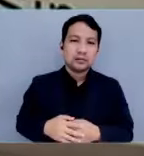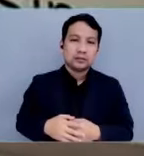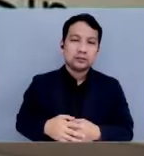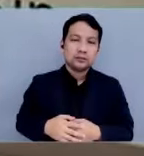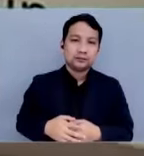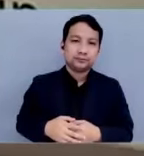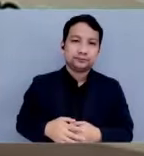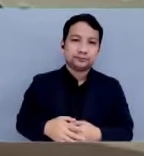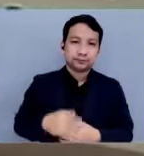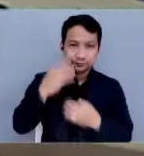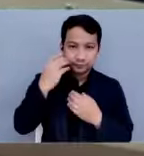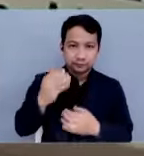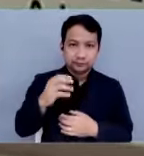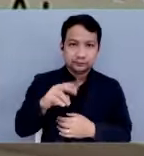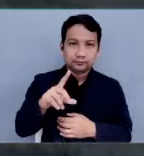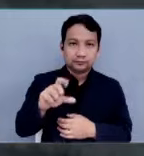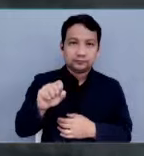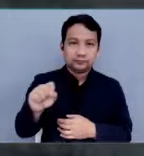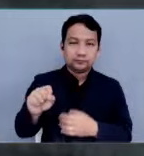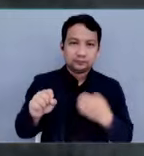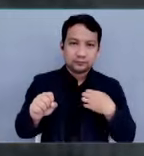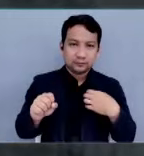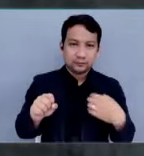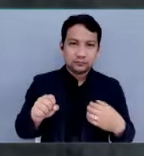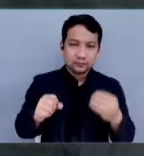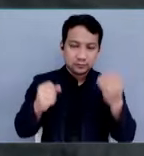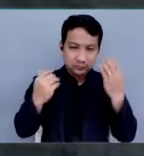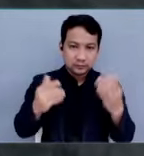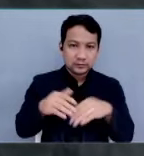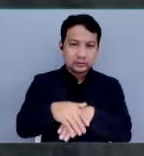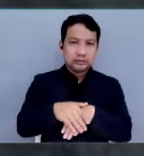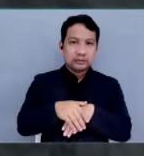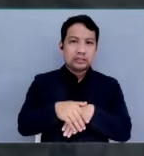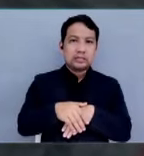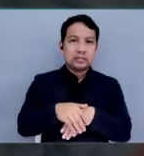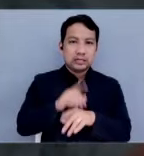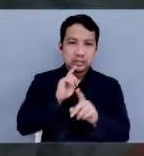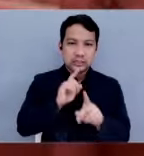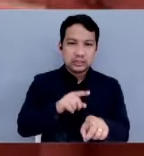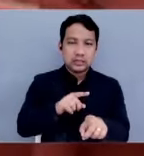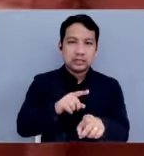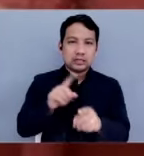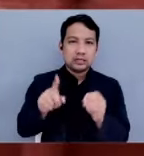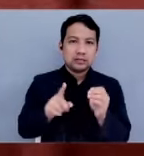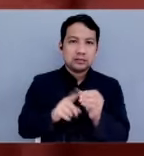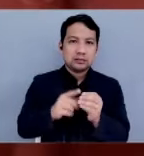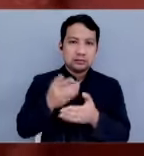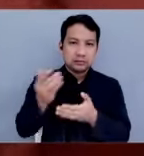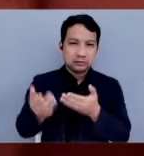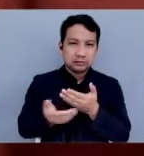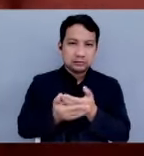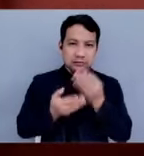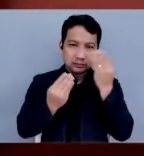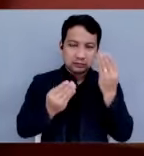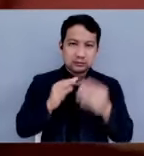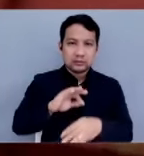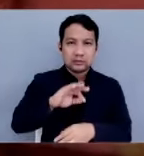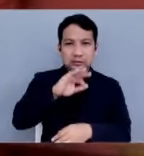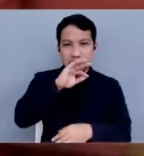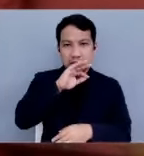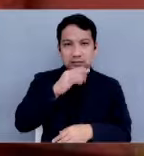na ng Navotas City Police Station ang suspect na tumanggi magbigay ng pahayag. Nasampahan na rin siya ng reklamong frustrated